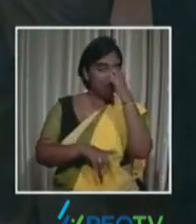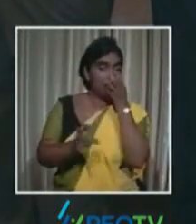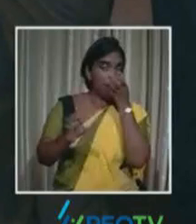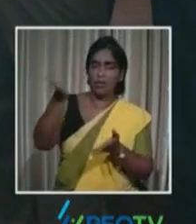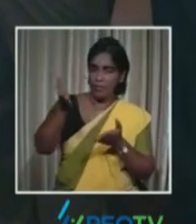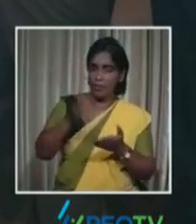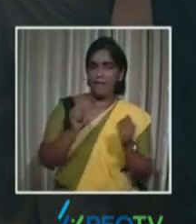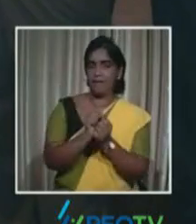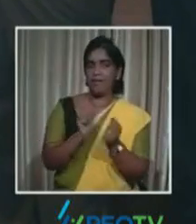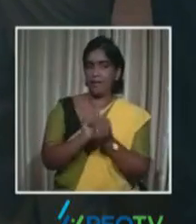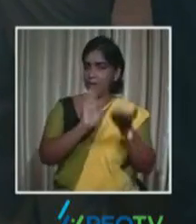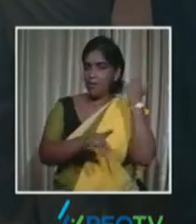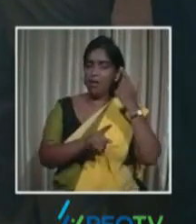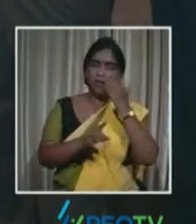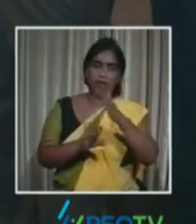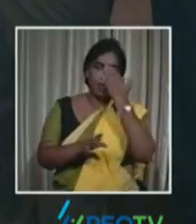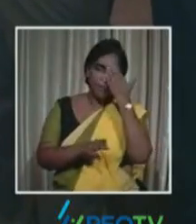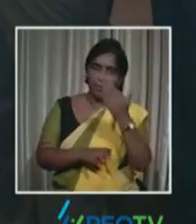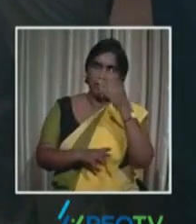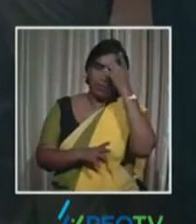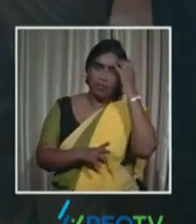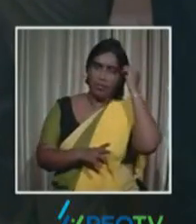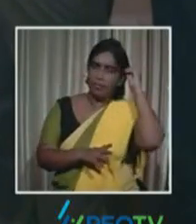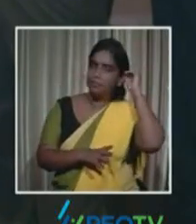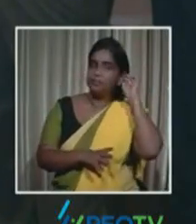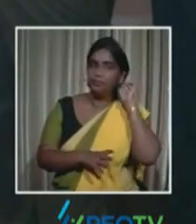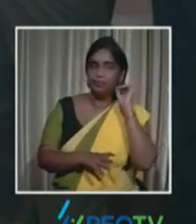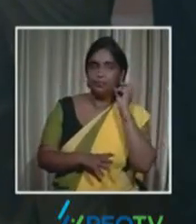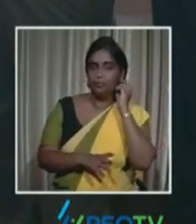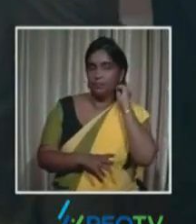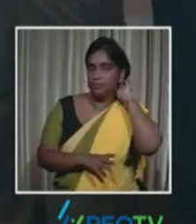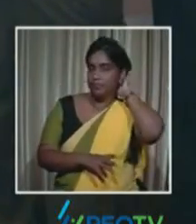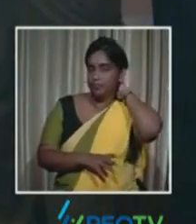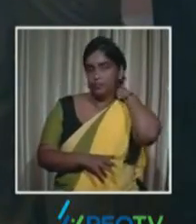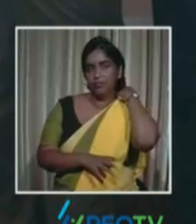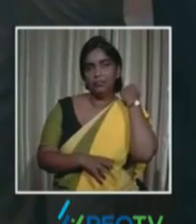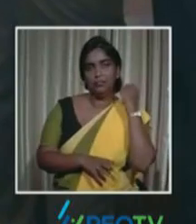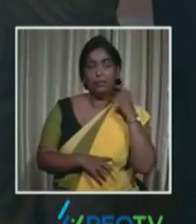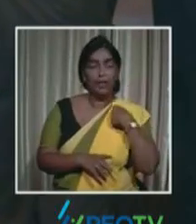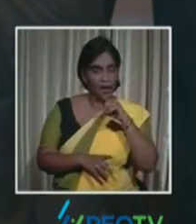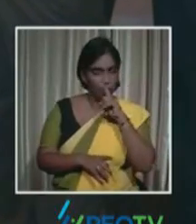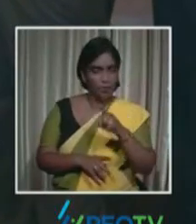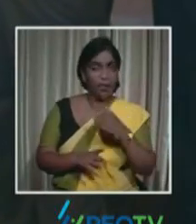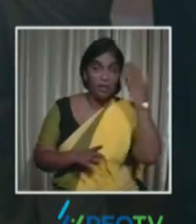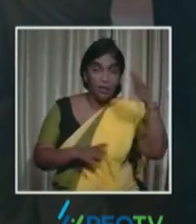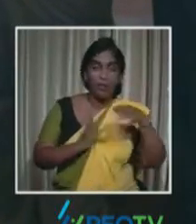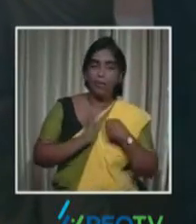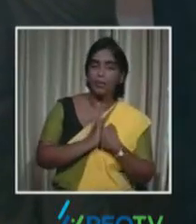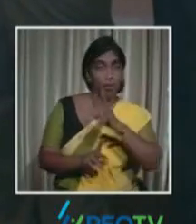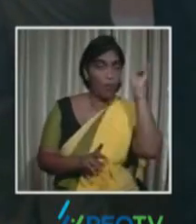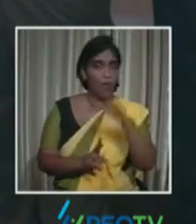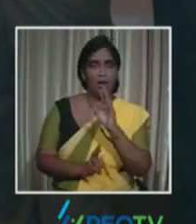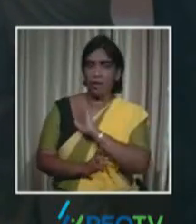සිද්ධ වුනේ ඒකින්ද කරුණා කළා මේ මං කිව්වනේ ඔබතුමාලම මිය ගියාට ගරු කරන්න මිය ගියාට ගරු